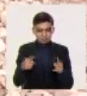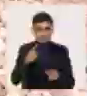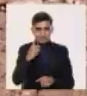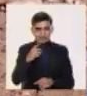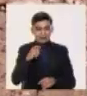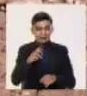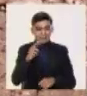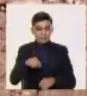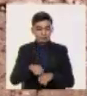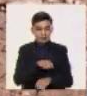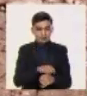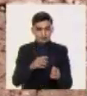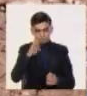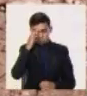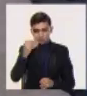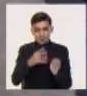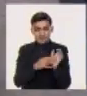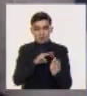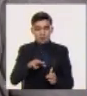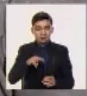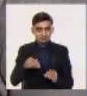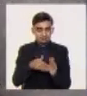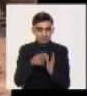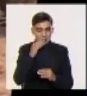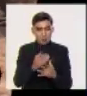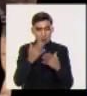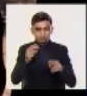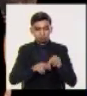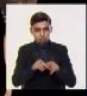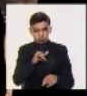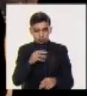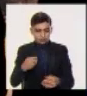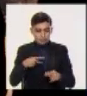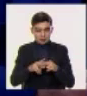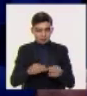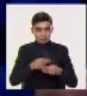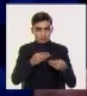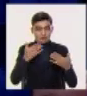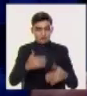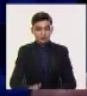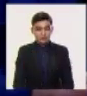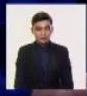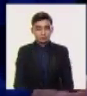дороги обойдется бюджету в 9 миллионов тенге. Большую часть денег застройщику уже выделили.